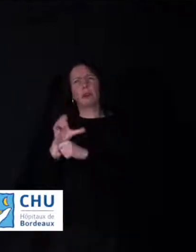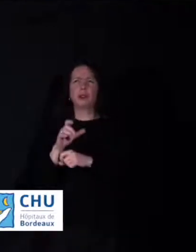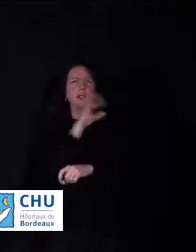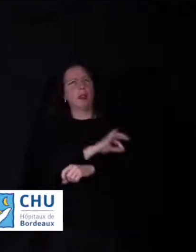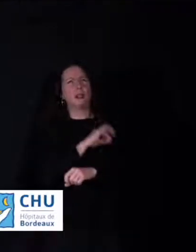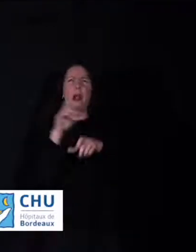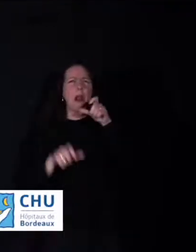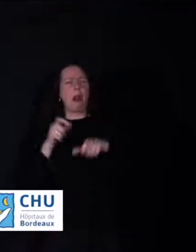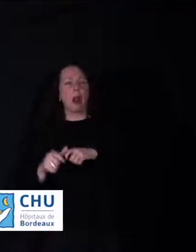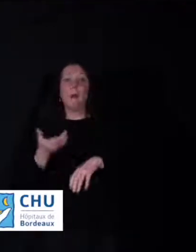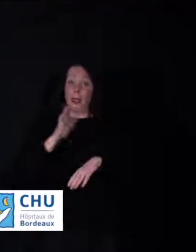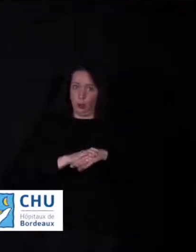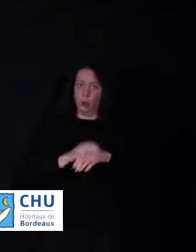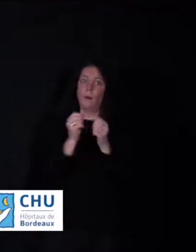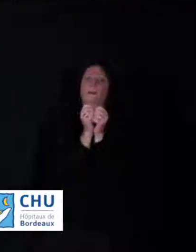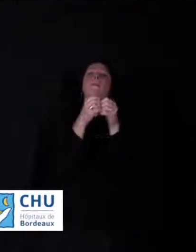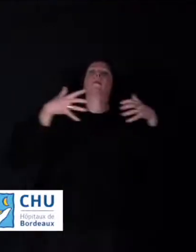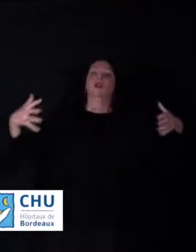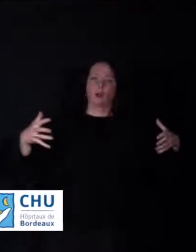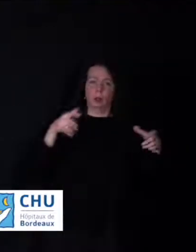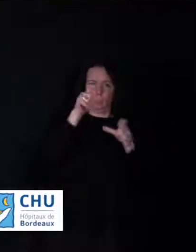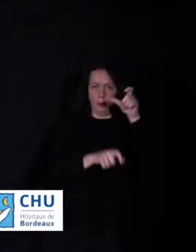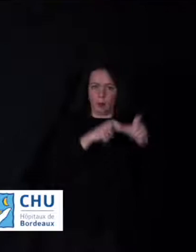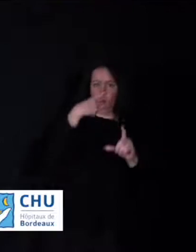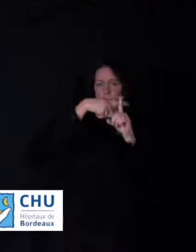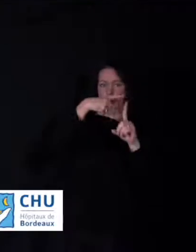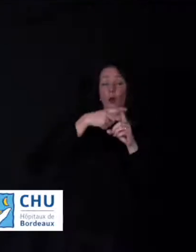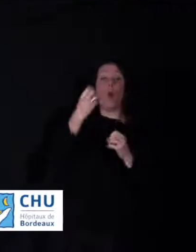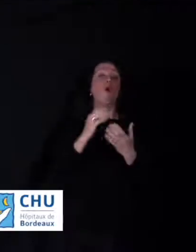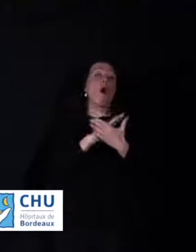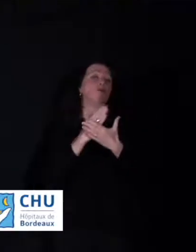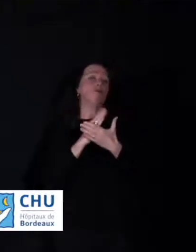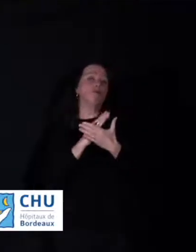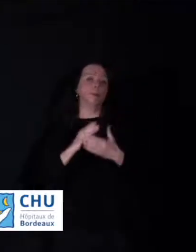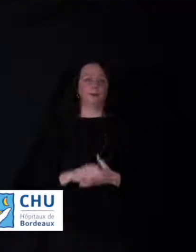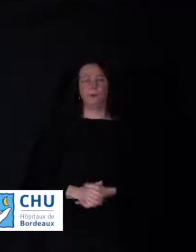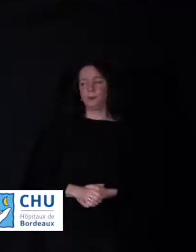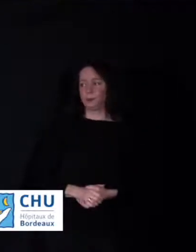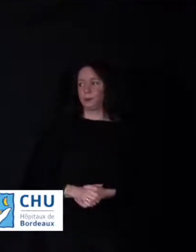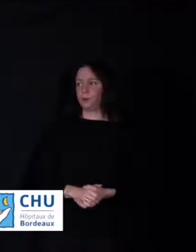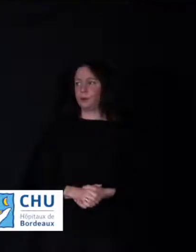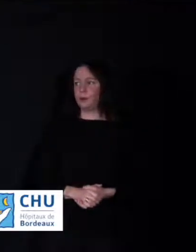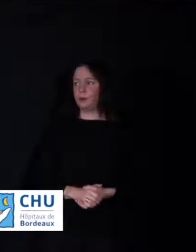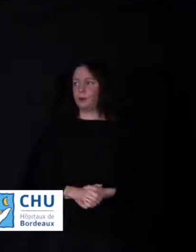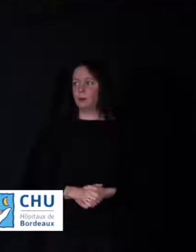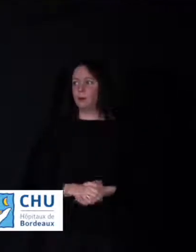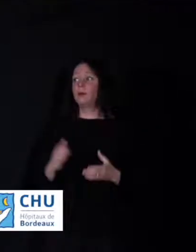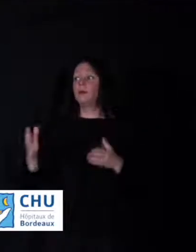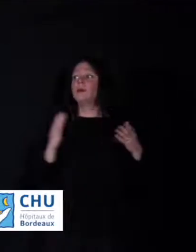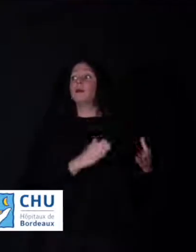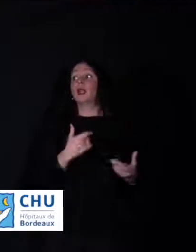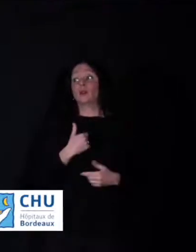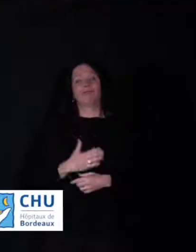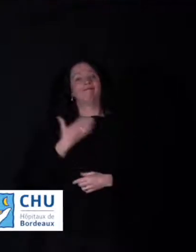dans la population des gens favorables ou hésitants. Alors, le concept de vaccination altruiste me